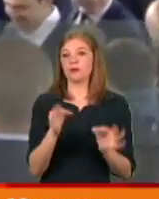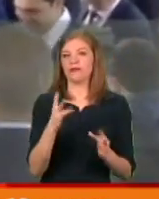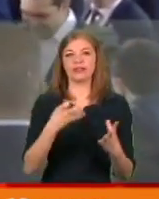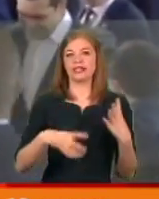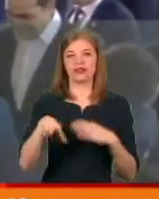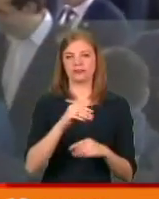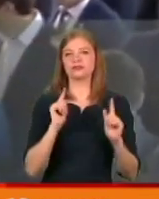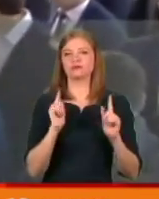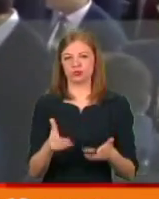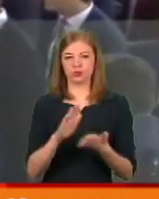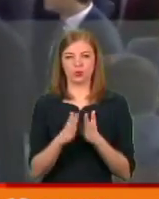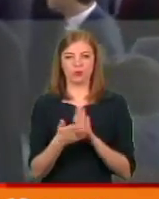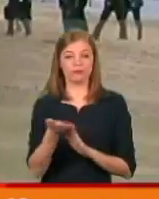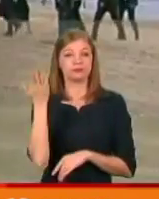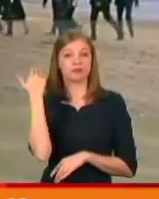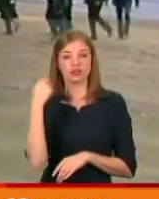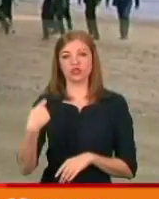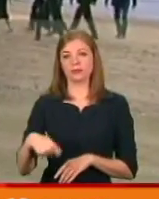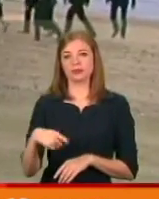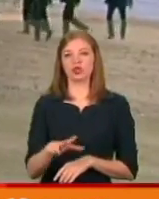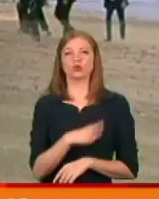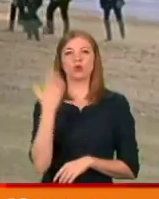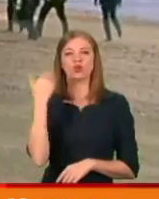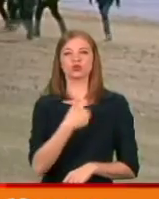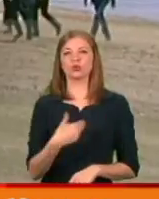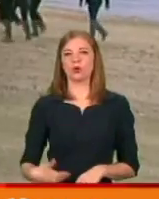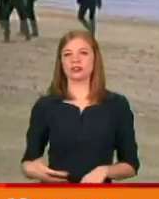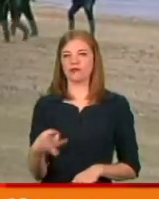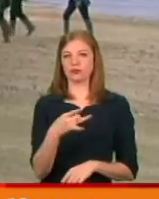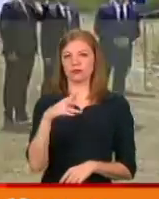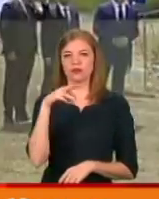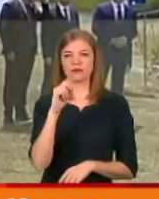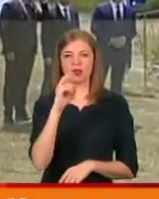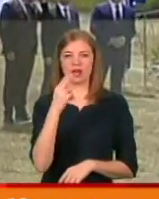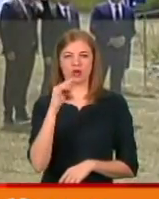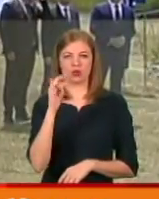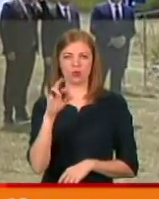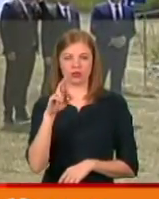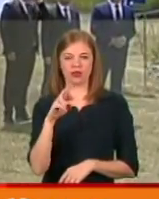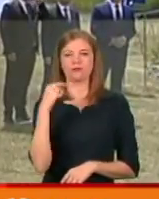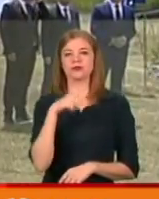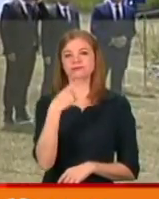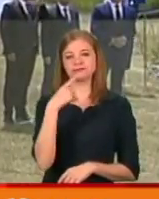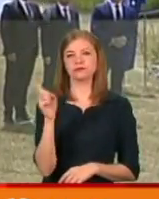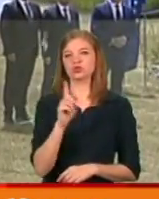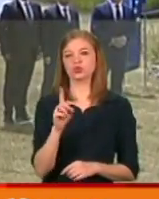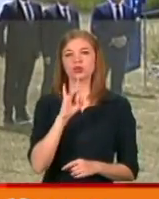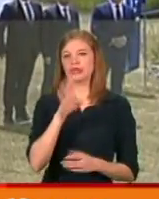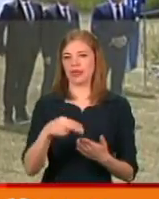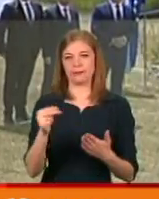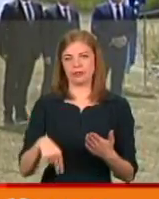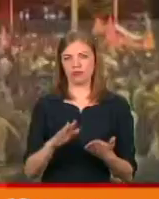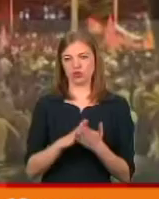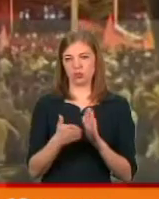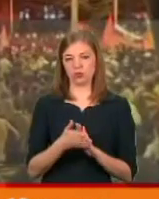всі підтримують домовленість. Раніше президент колишньої Югославської республіки Македонія Георгій Іванов заявив, що не підпише